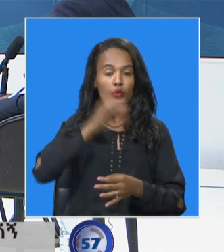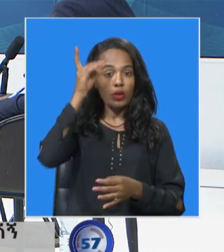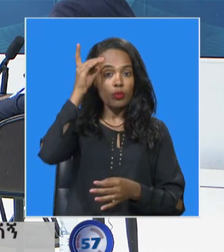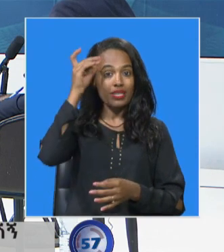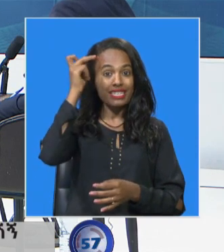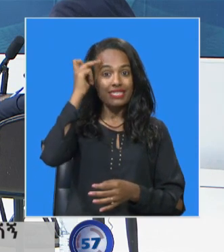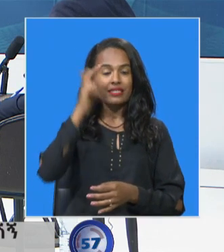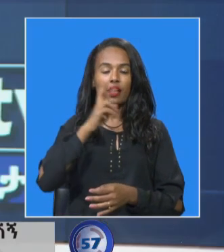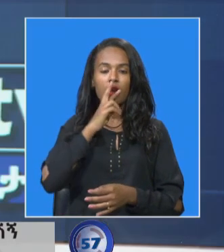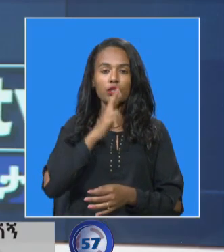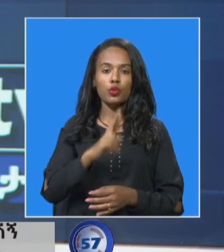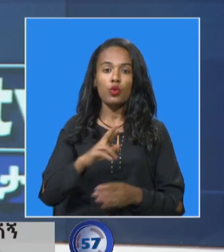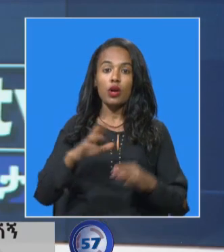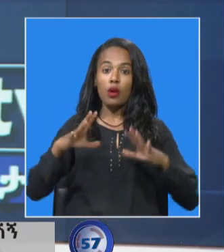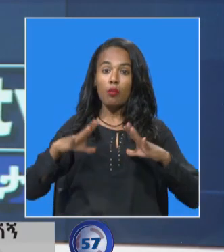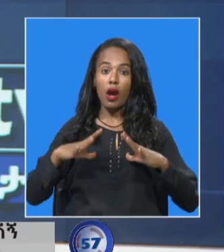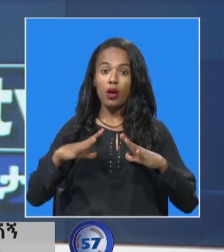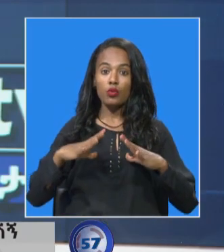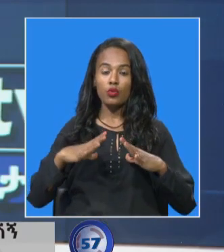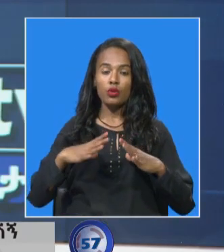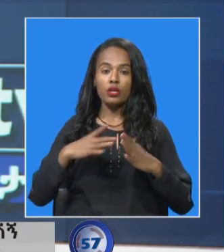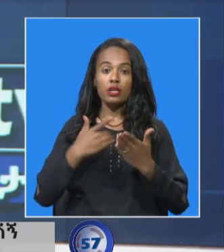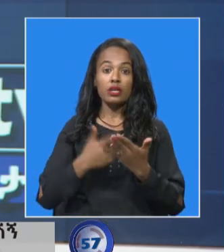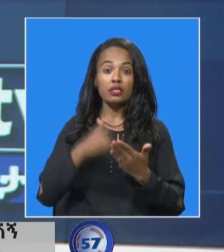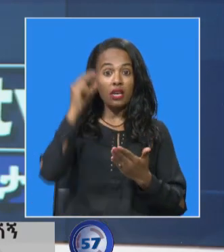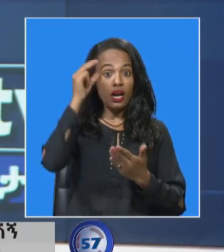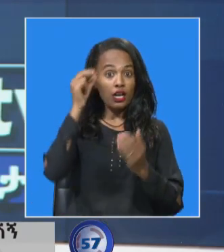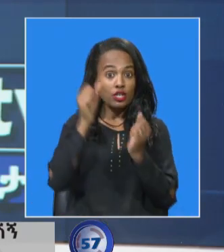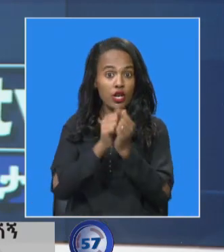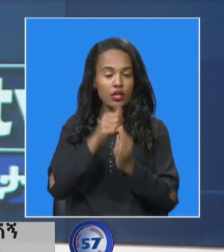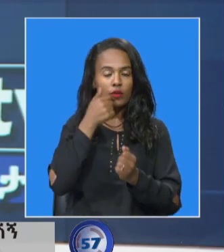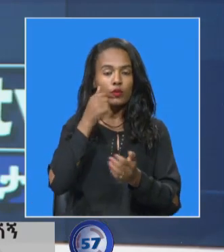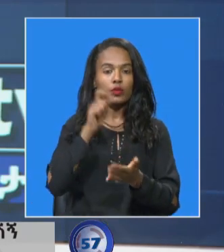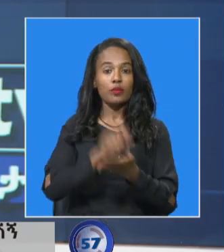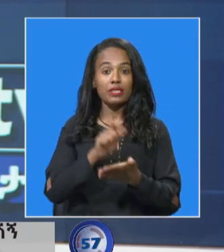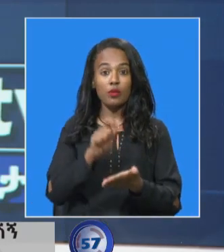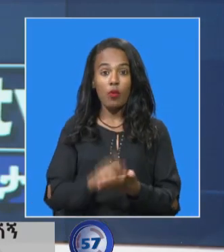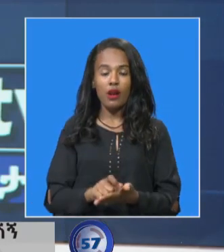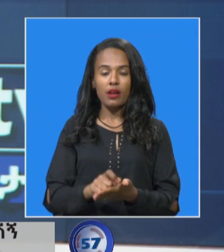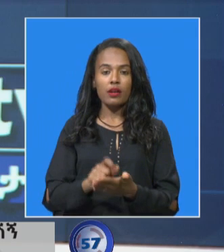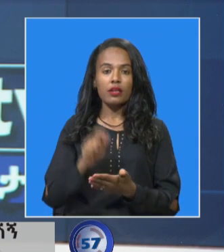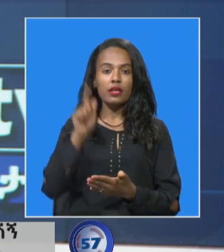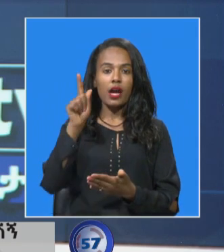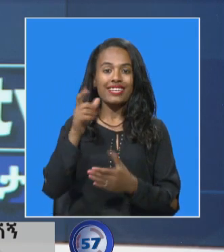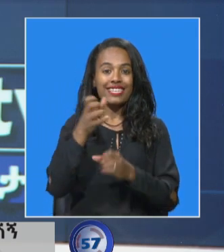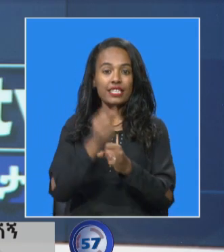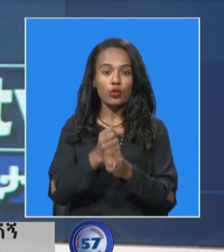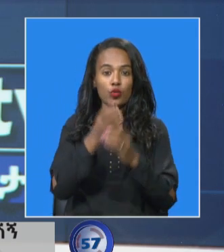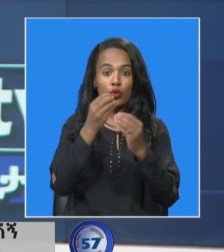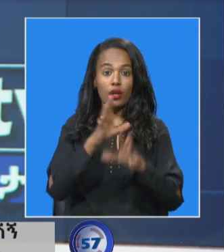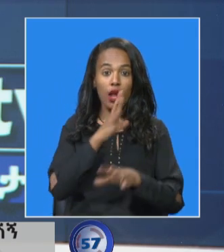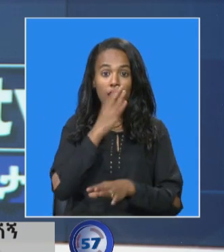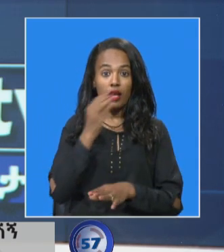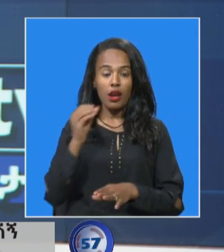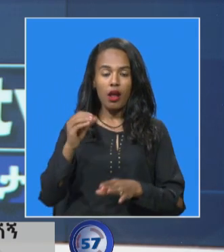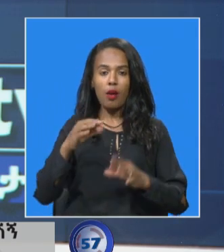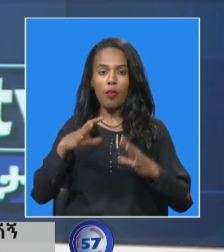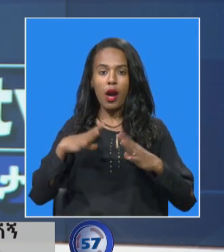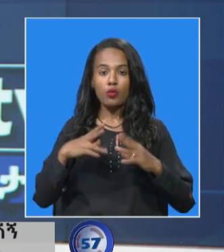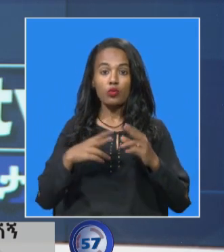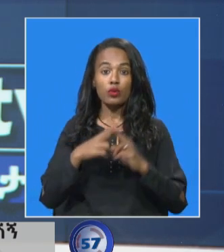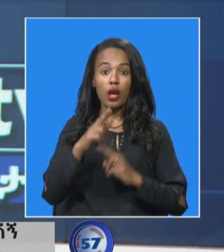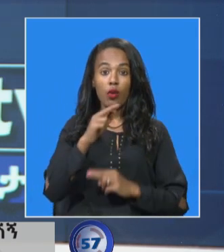ደሲሳ ናቸው። በዓሉ ኢንተንጅብል ካልቸራል ሄሪቴጅ ተብሎ ነው ተመዝግቦ ያለው። ያን ይዘቱን እንዳያጣና በዓሉ